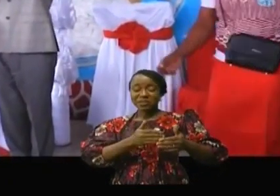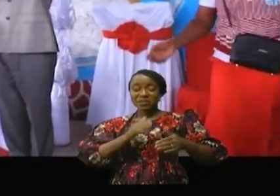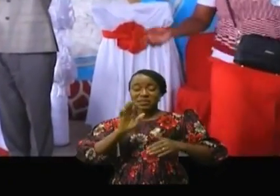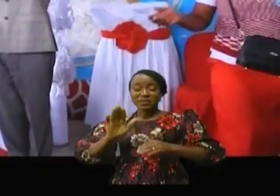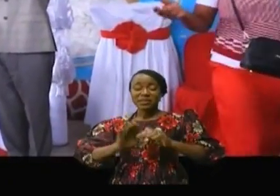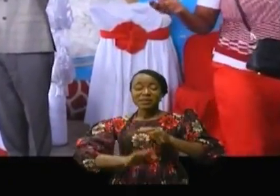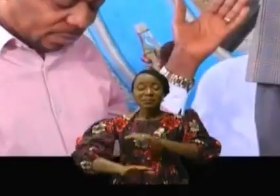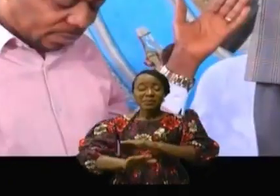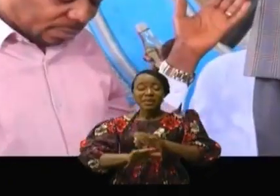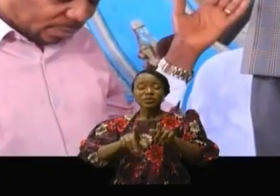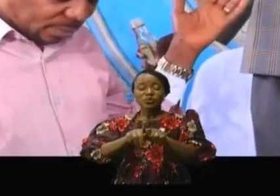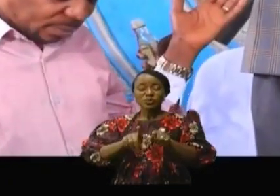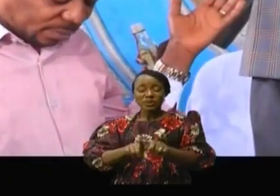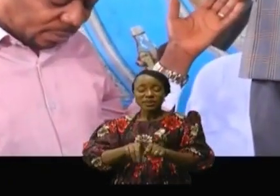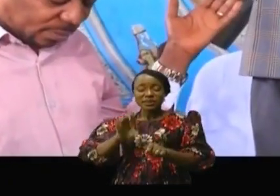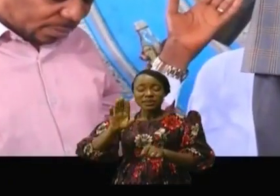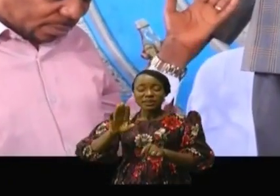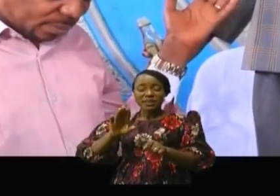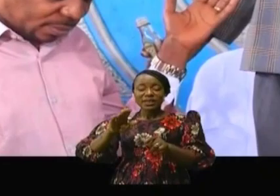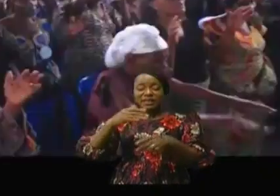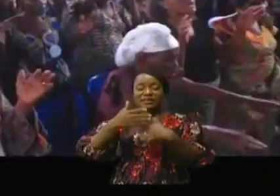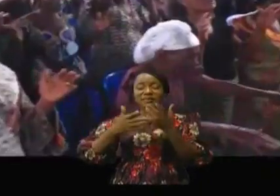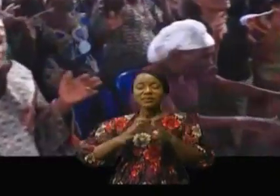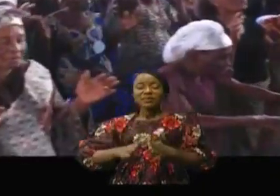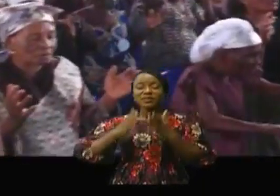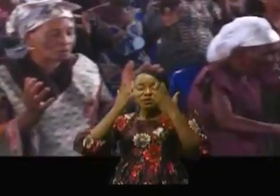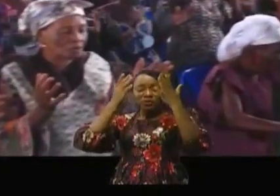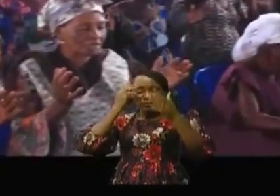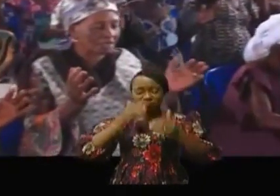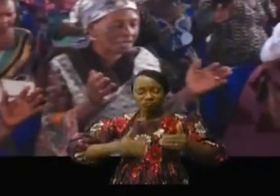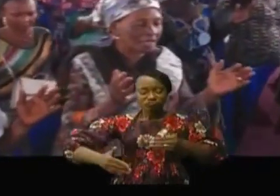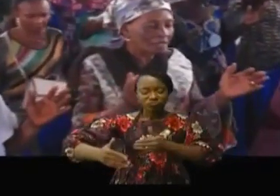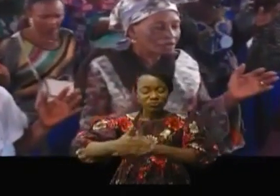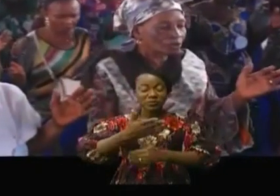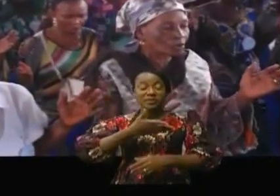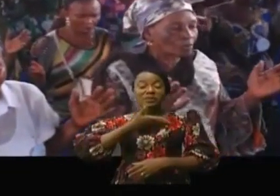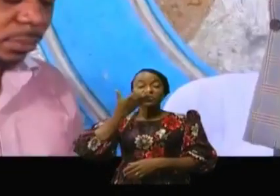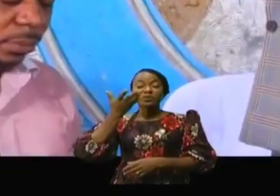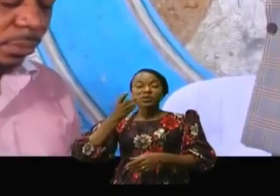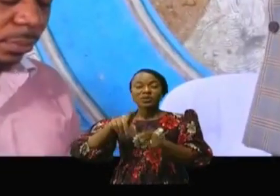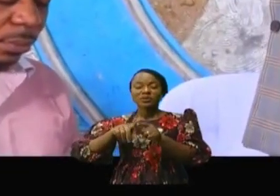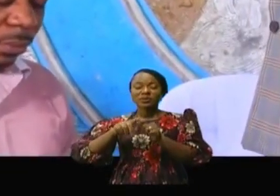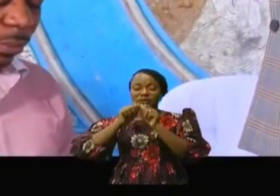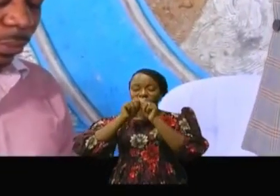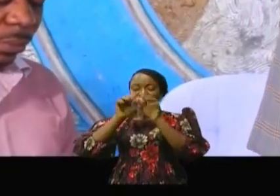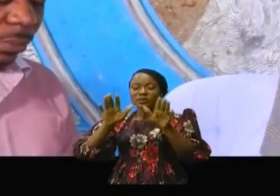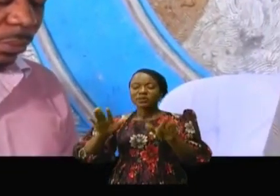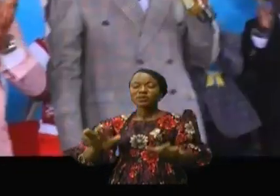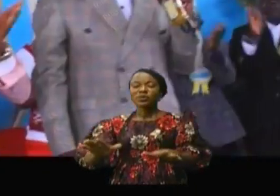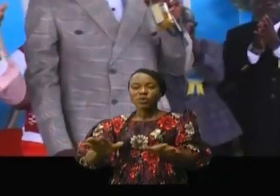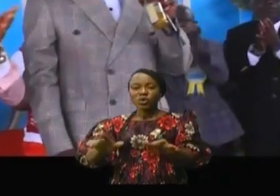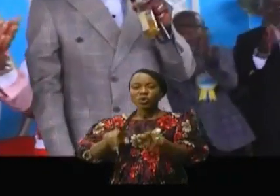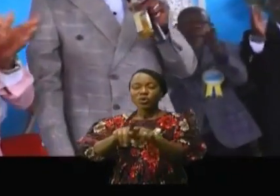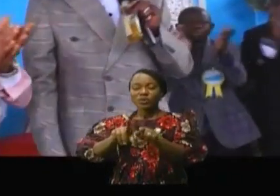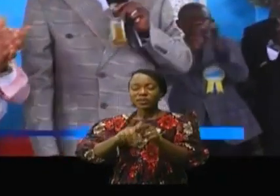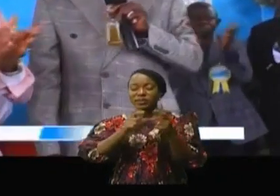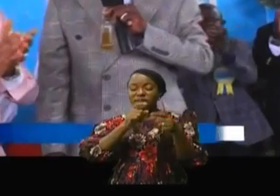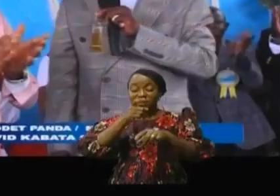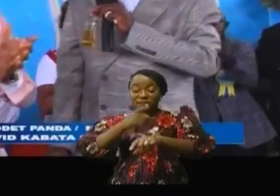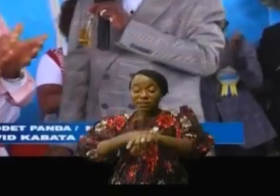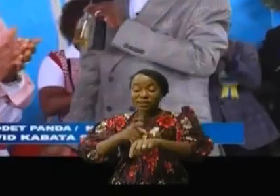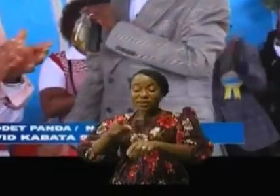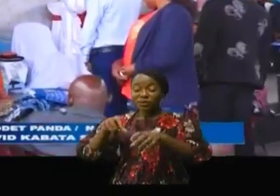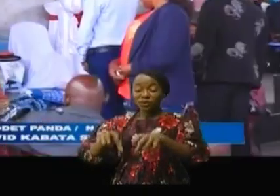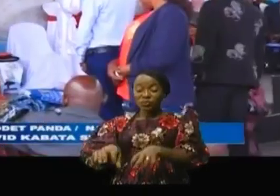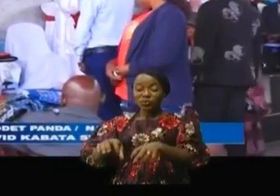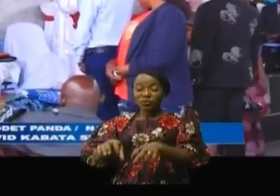vrais serviteurs de Dieu afin de bénéficier de leur encadrement spirituel et des bénédictions, surtout en cette période où la